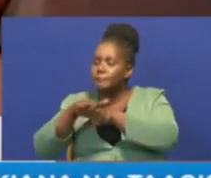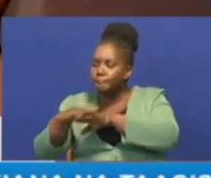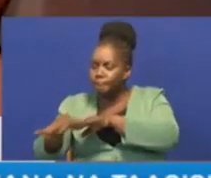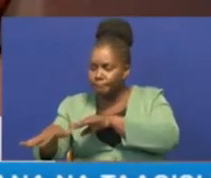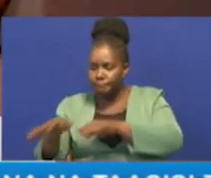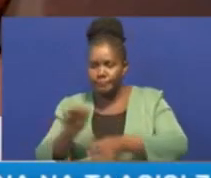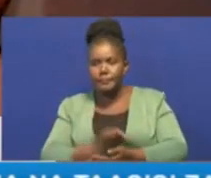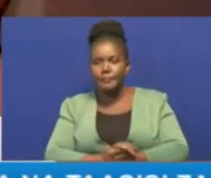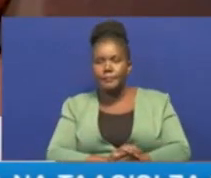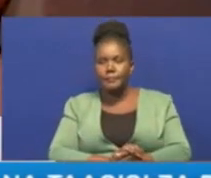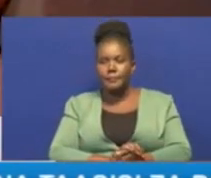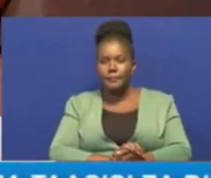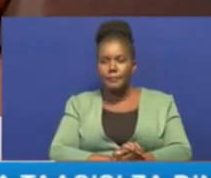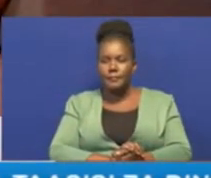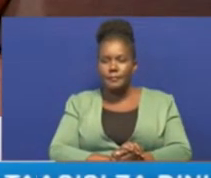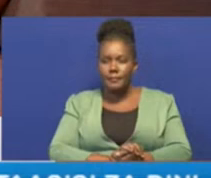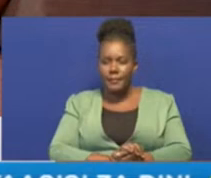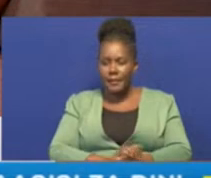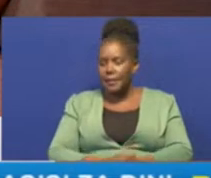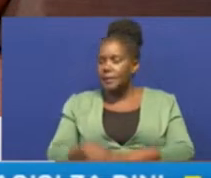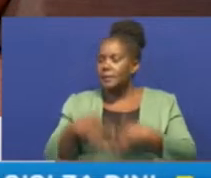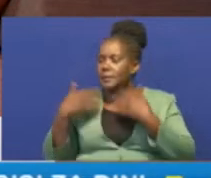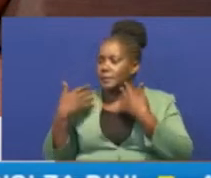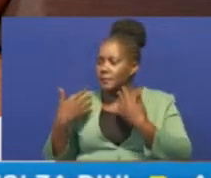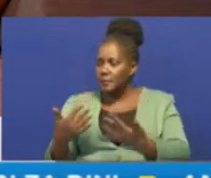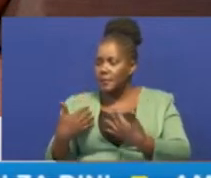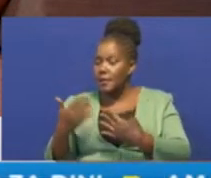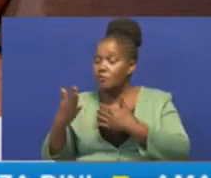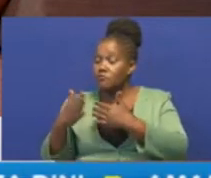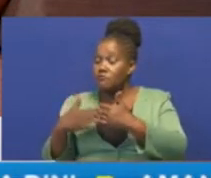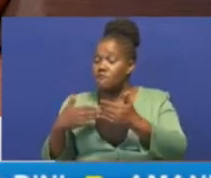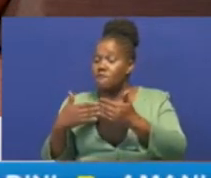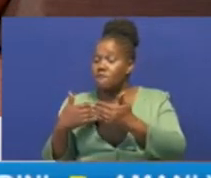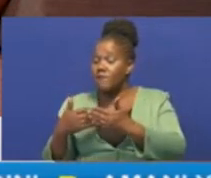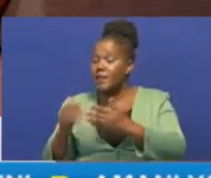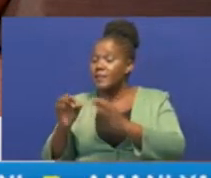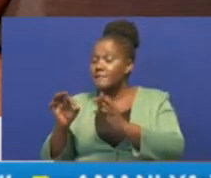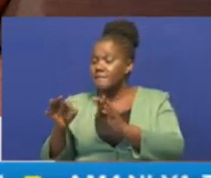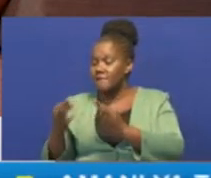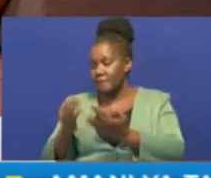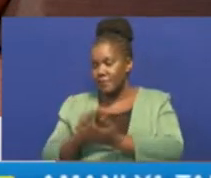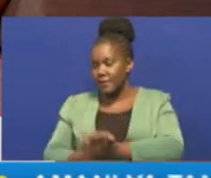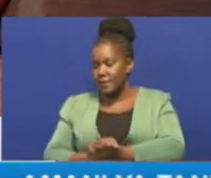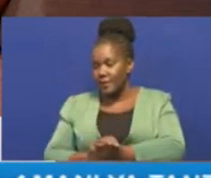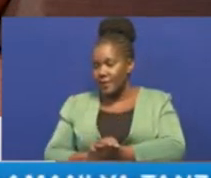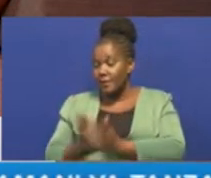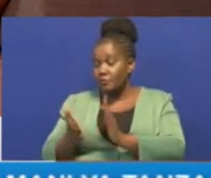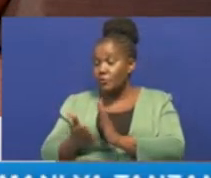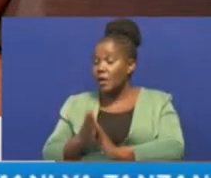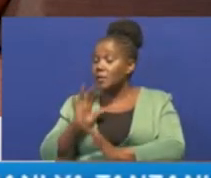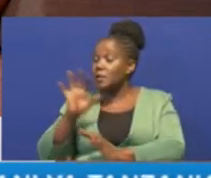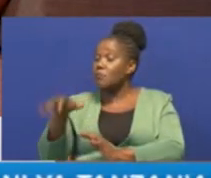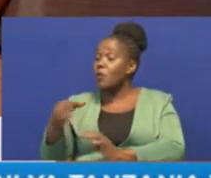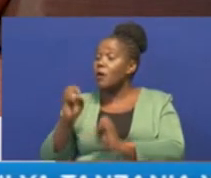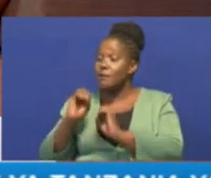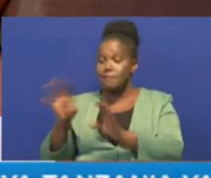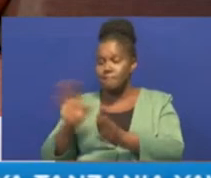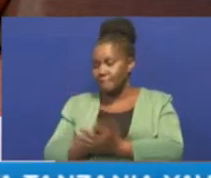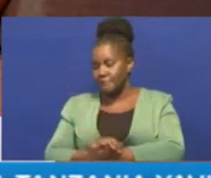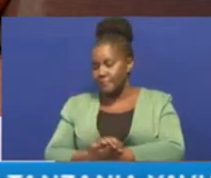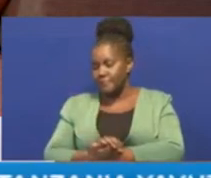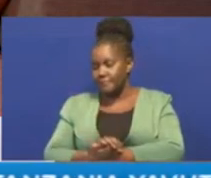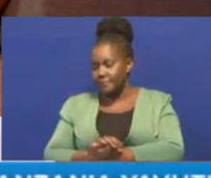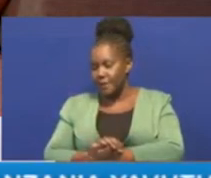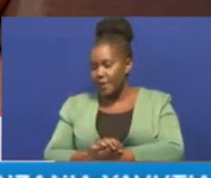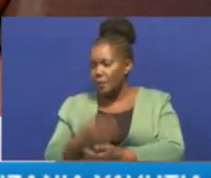zosalia kutuambia sasa ni vipi mtu afanye wakati anaenda kuanza 2024 insha Allah. Aweze kuyatimiza